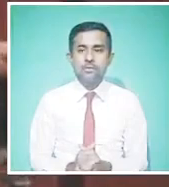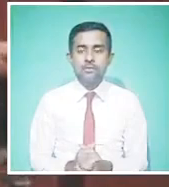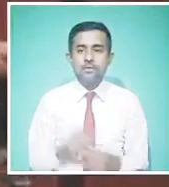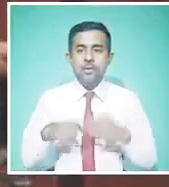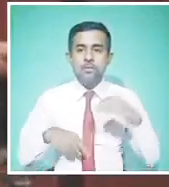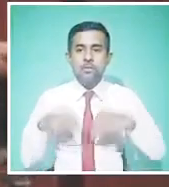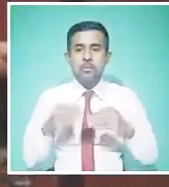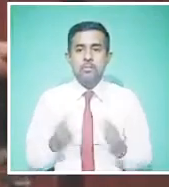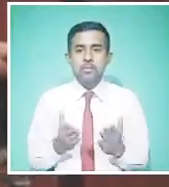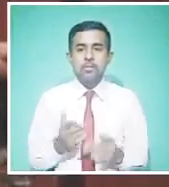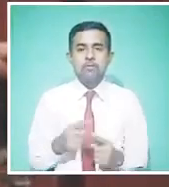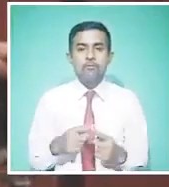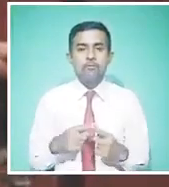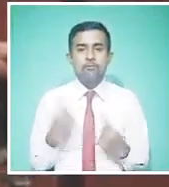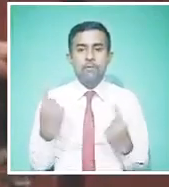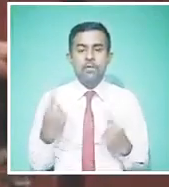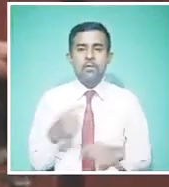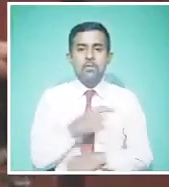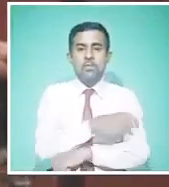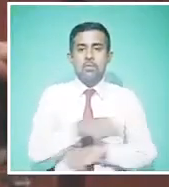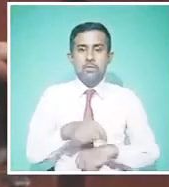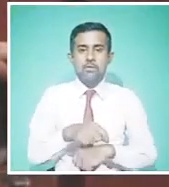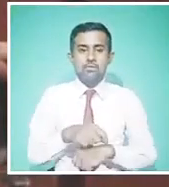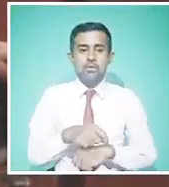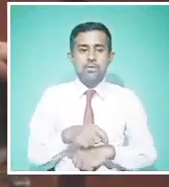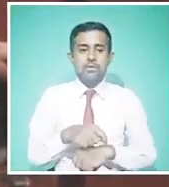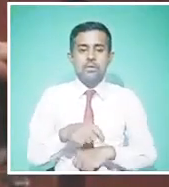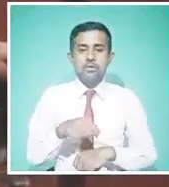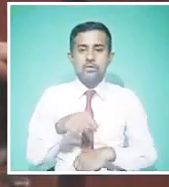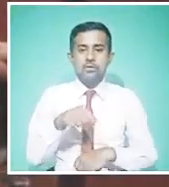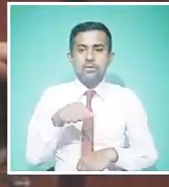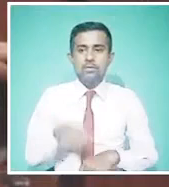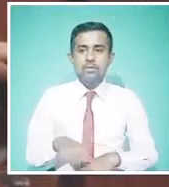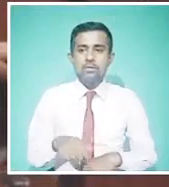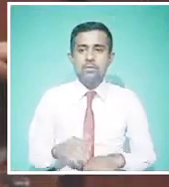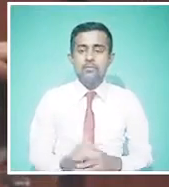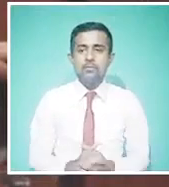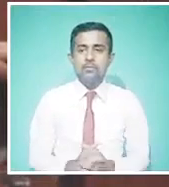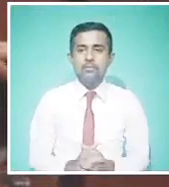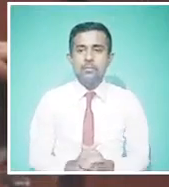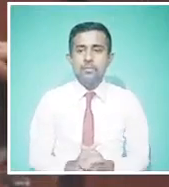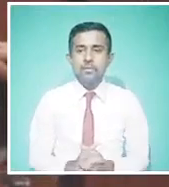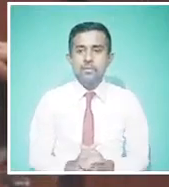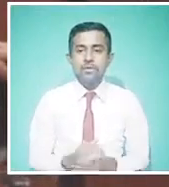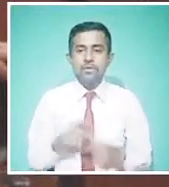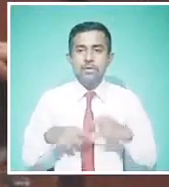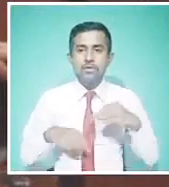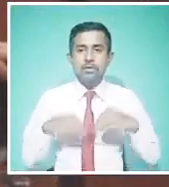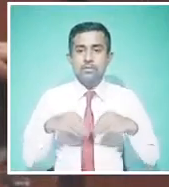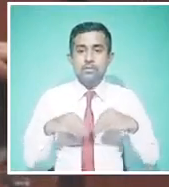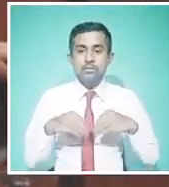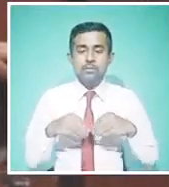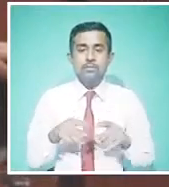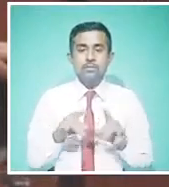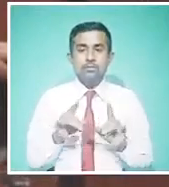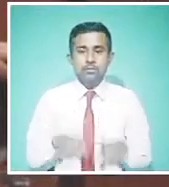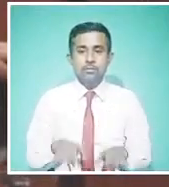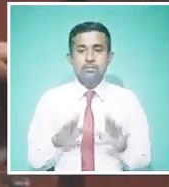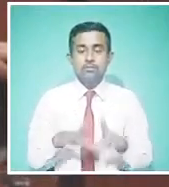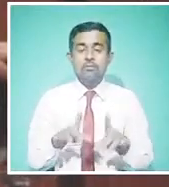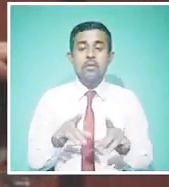முடியும். இருக்கின்ற தேர்தல் முறையிலே கடைசியாக இந்த தேர்தலை நடத்தி முடிக்கலாம், உள்ளூராட்சி தேர்தலை,